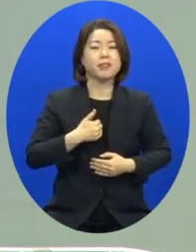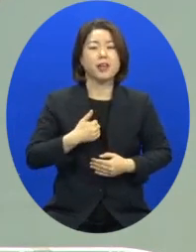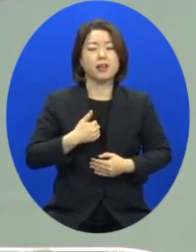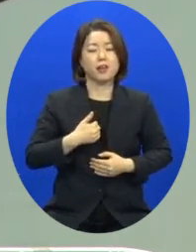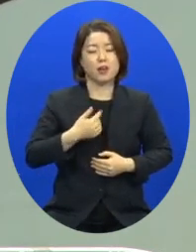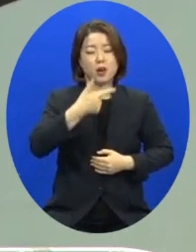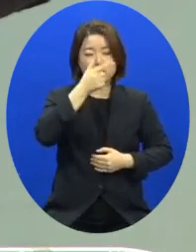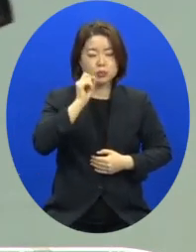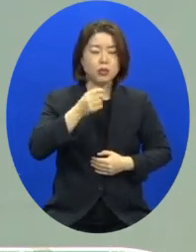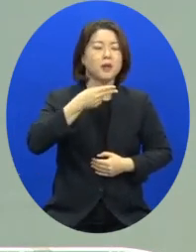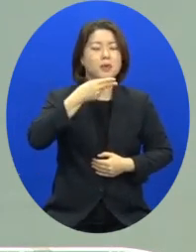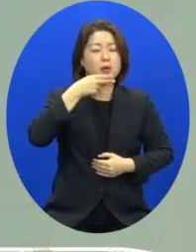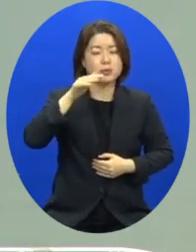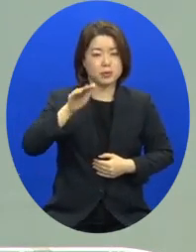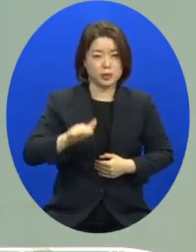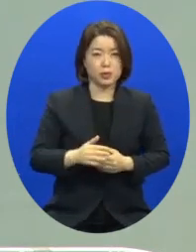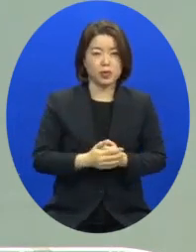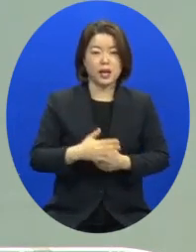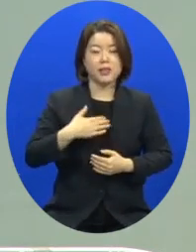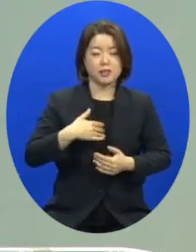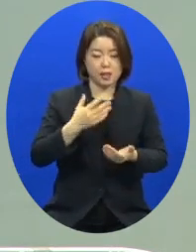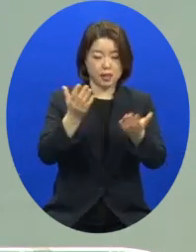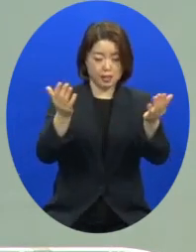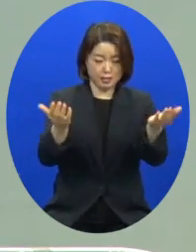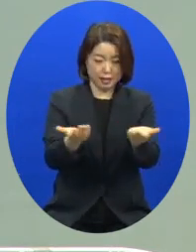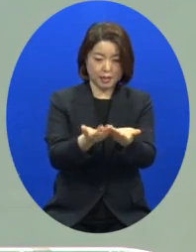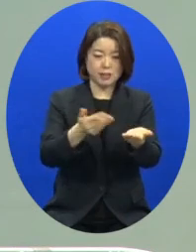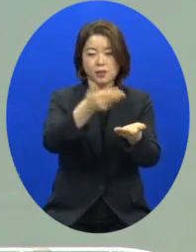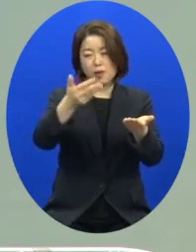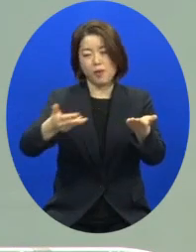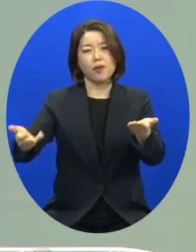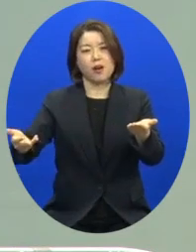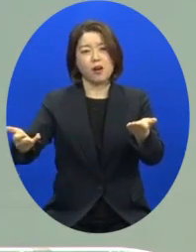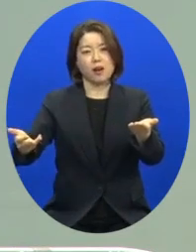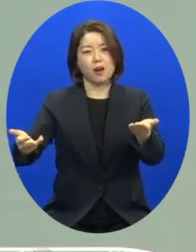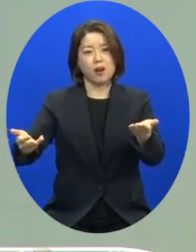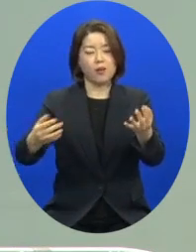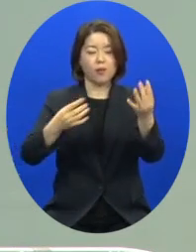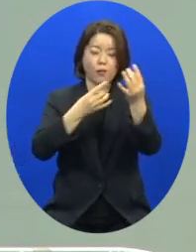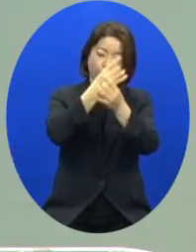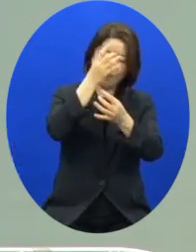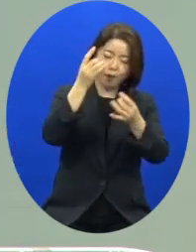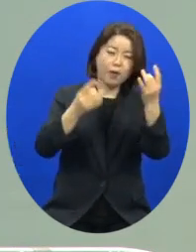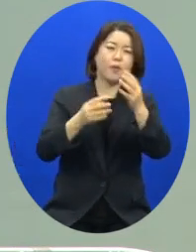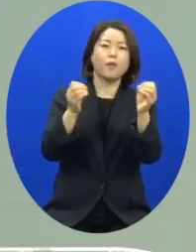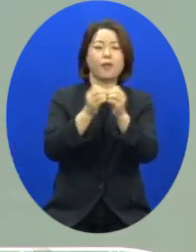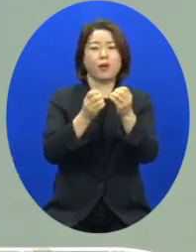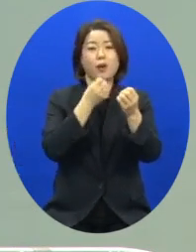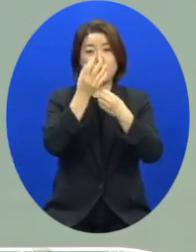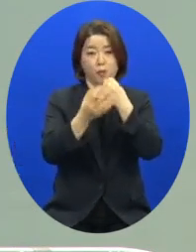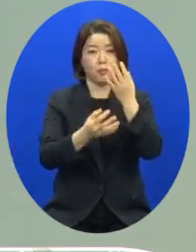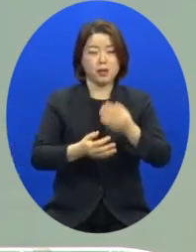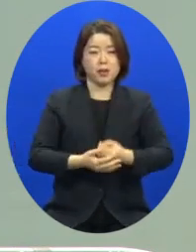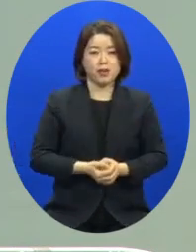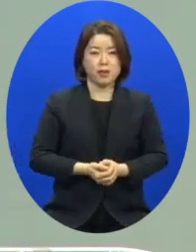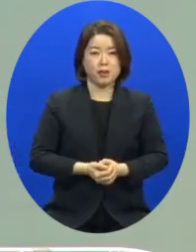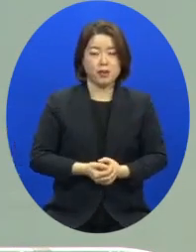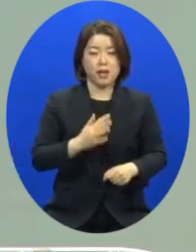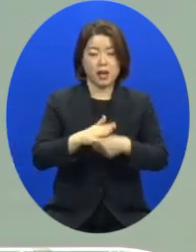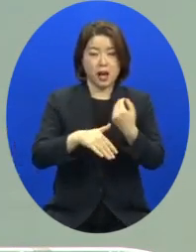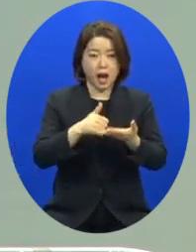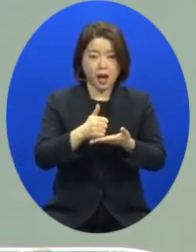부족함이 없으리로다, 나의 잔이 넘치나이다, 진짜 황홀하죠. 하나님만